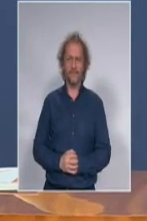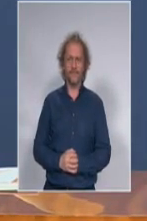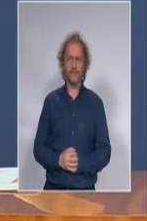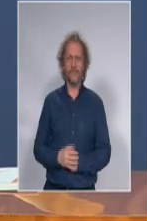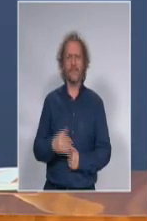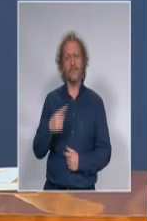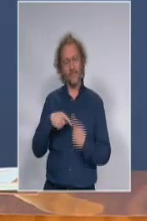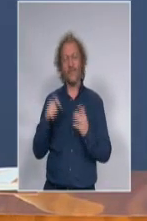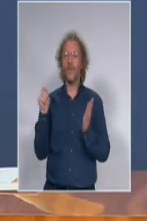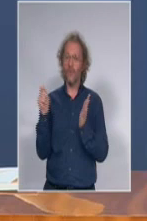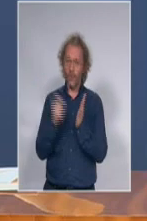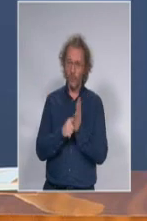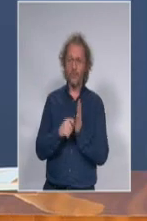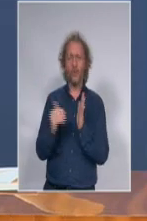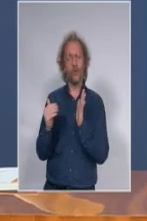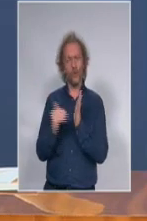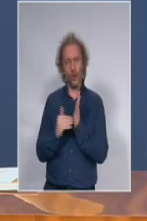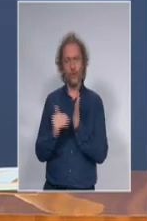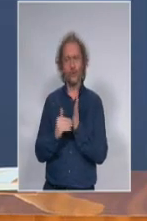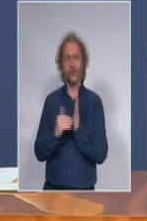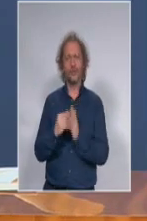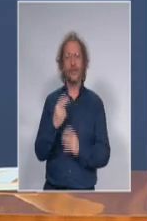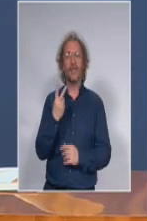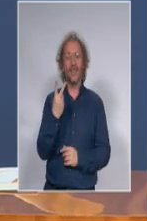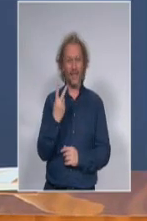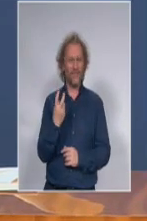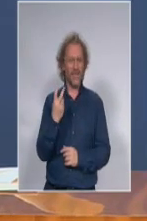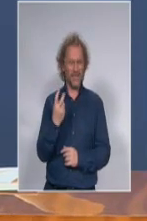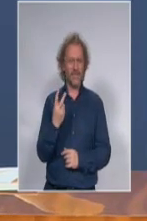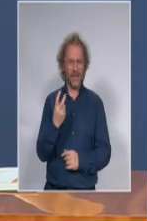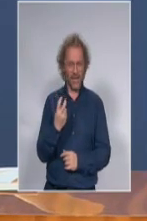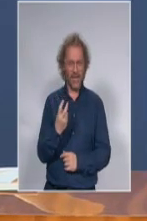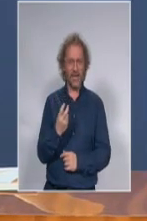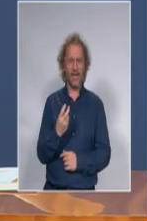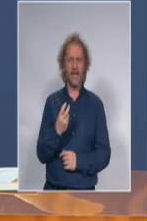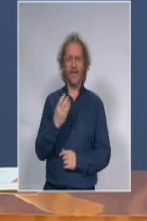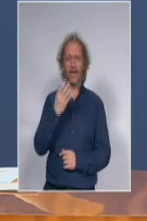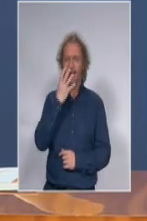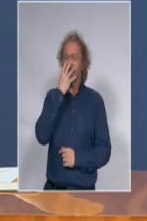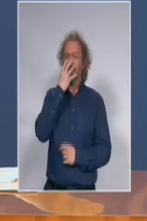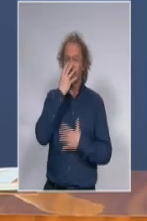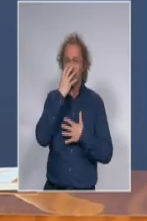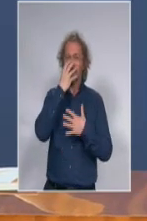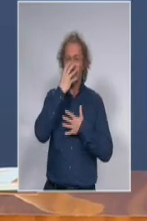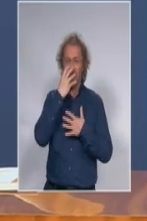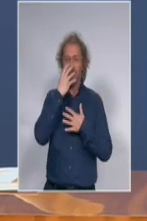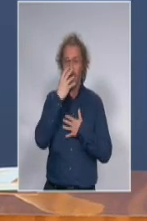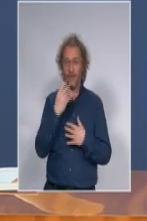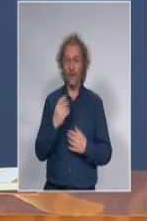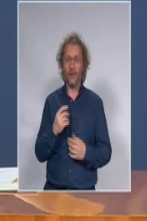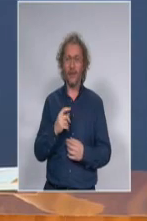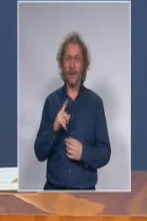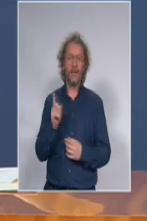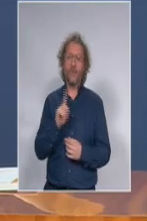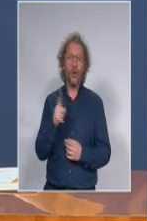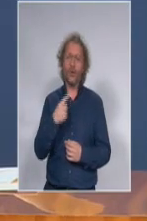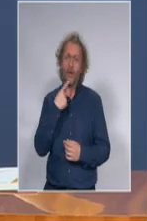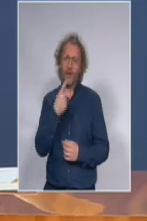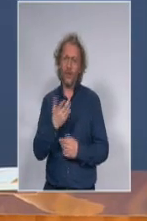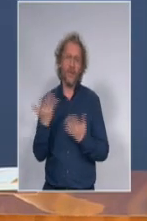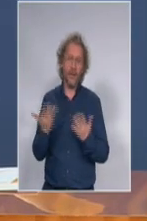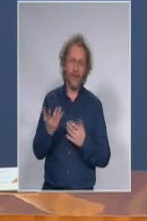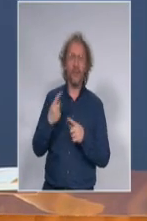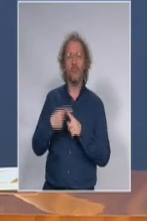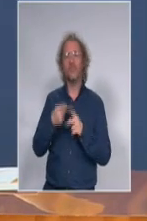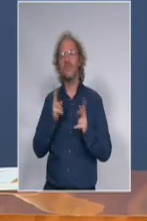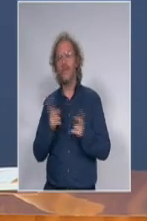200 kliničkih respiratora, ne mogu da govorim gde i kako, i očekujemo da do utorka oni budu u potpunosti na